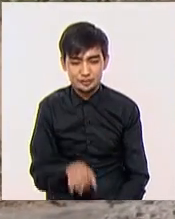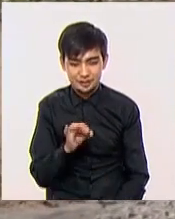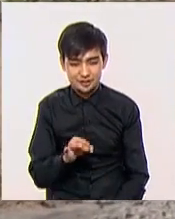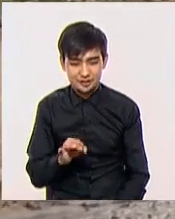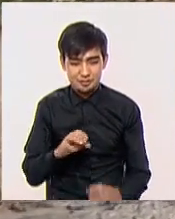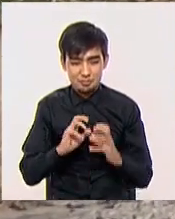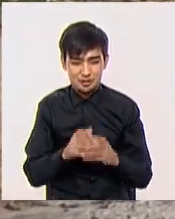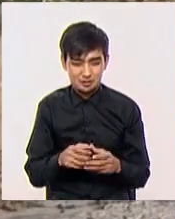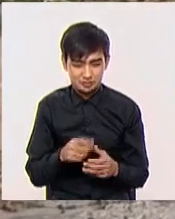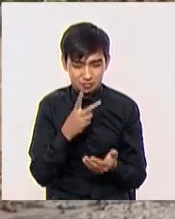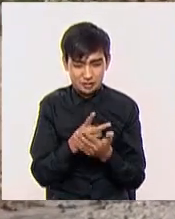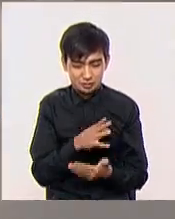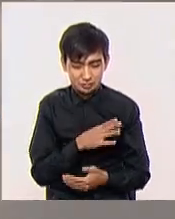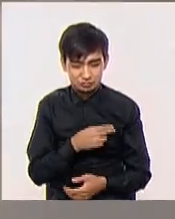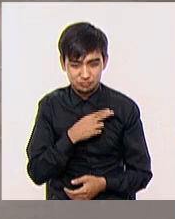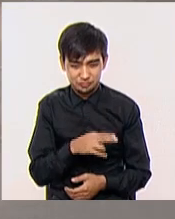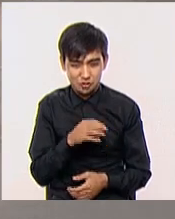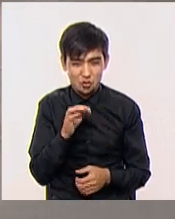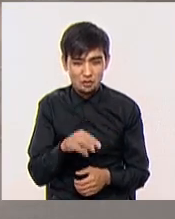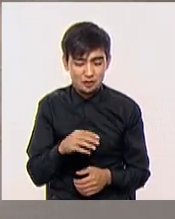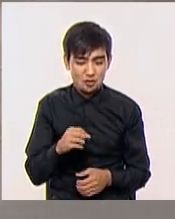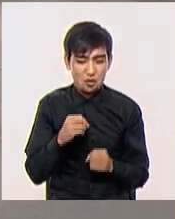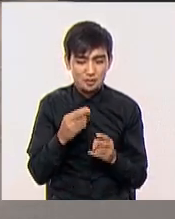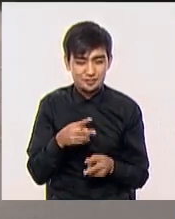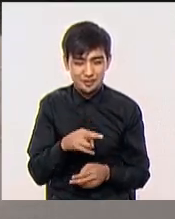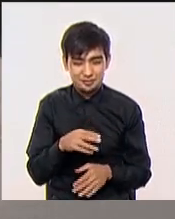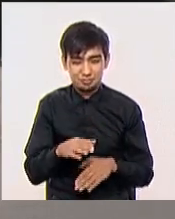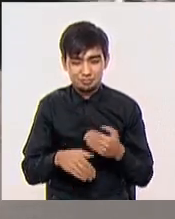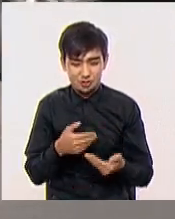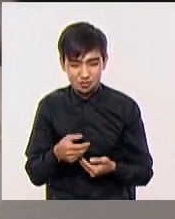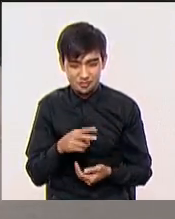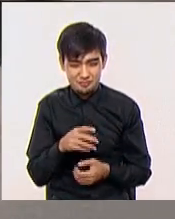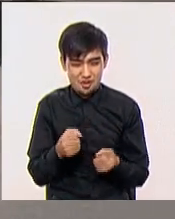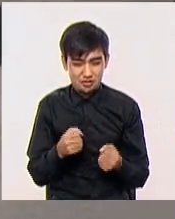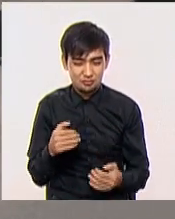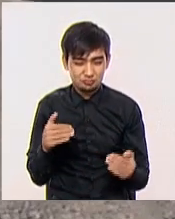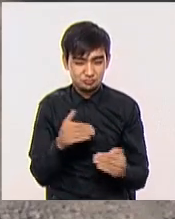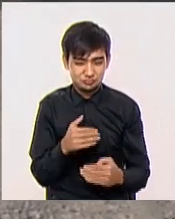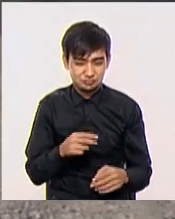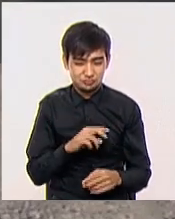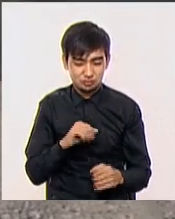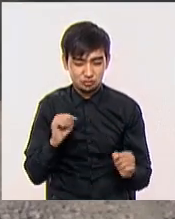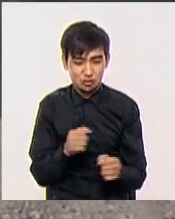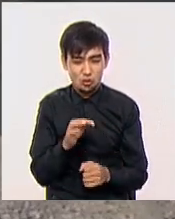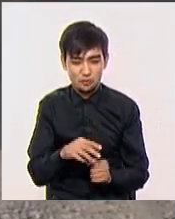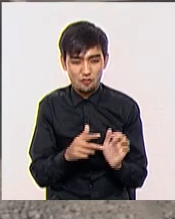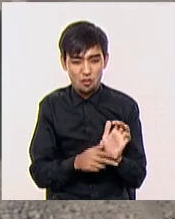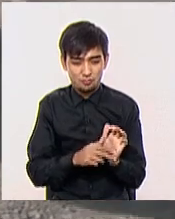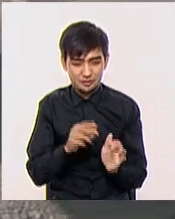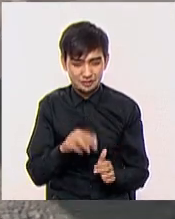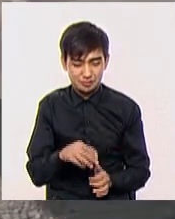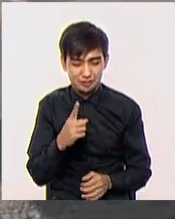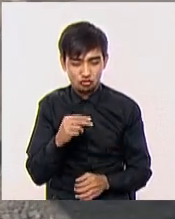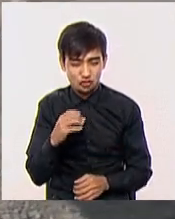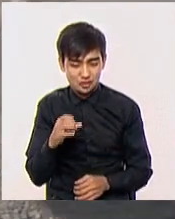мировая статистика показывает, что смертельную опасность почти всегда для пешехода представляет автомобиль, двигающийся на скорости от 80 км в час. А